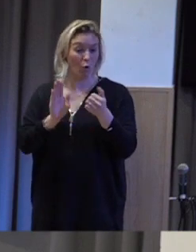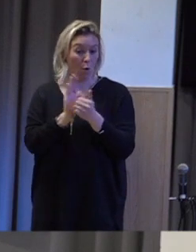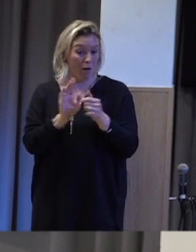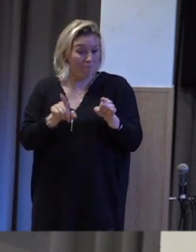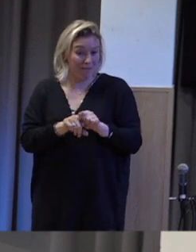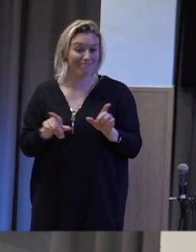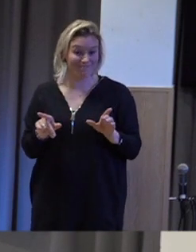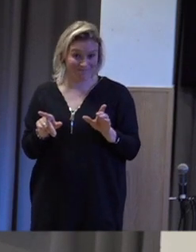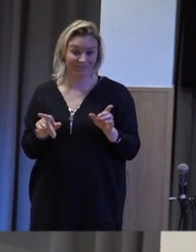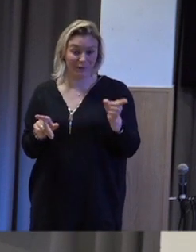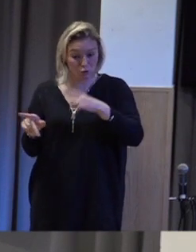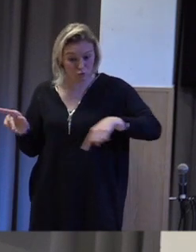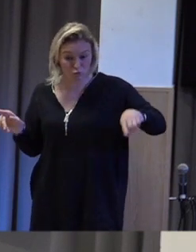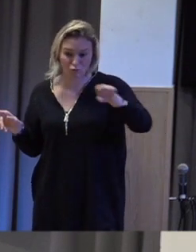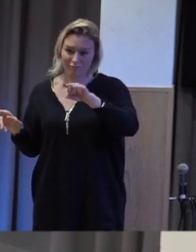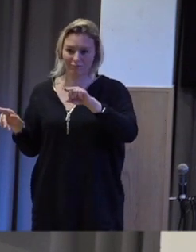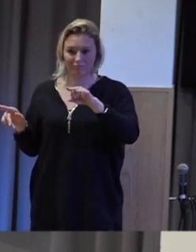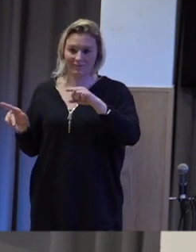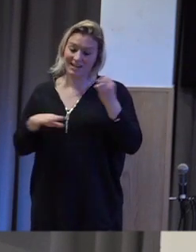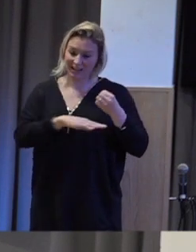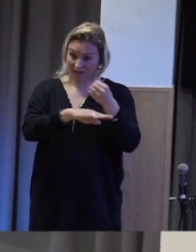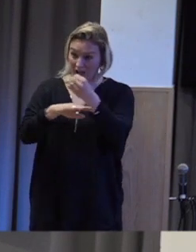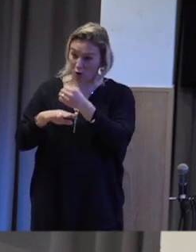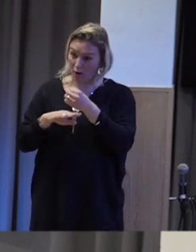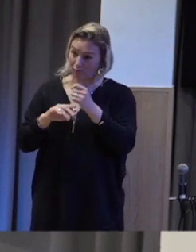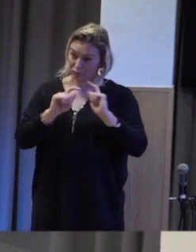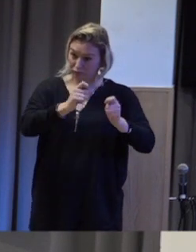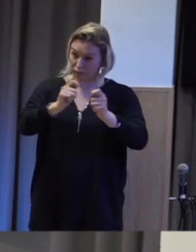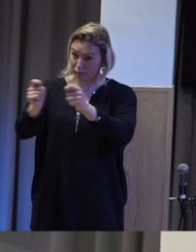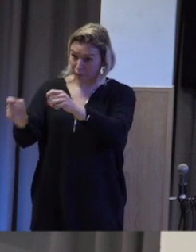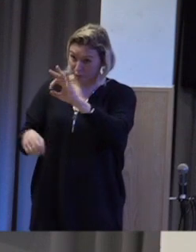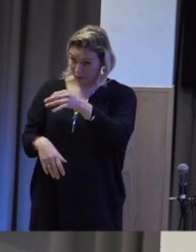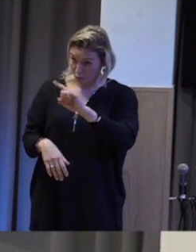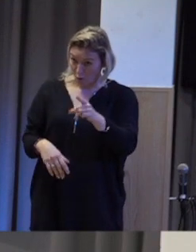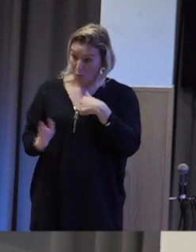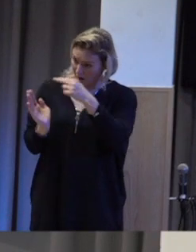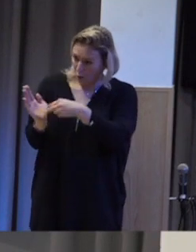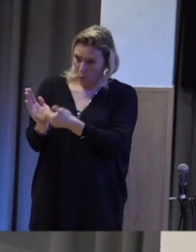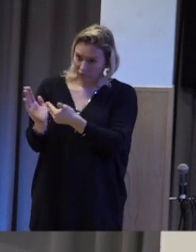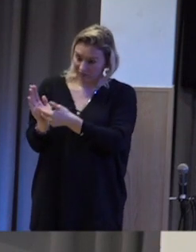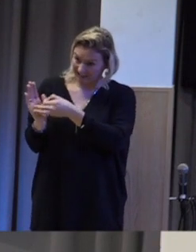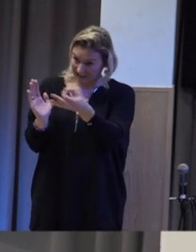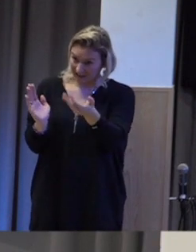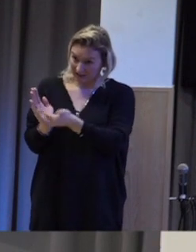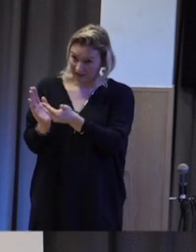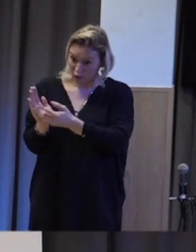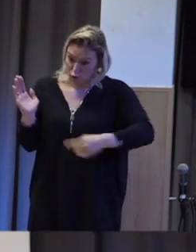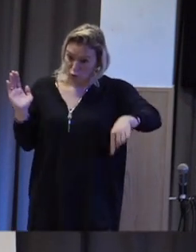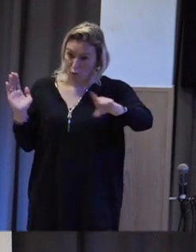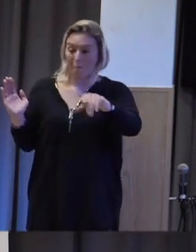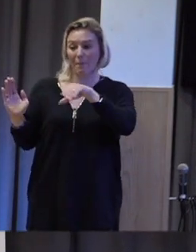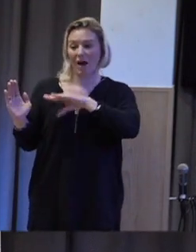Nous sommes des sacrificateurs. Oui ou non? Vous l'avez lu comme moi. Que nous avons été